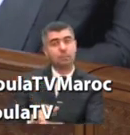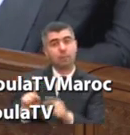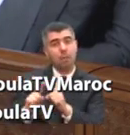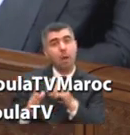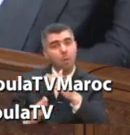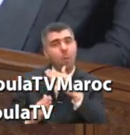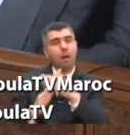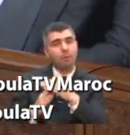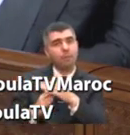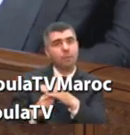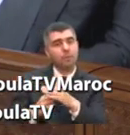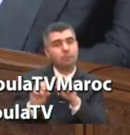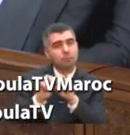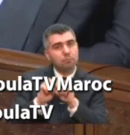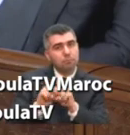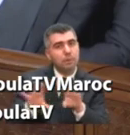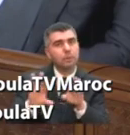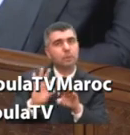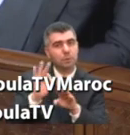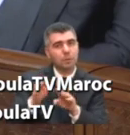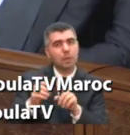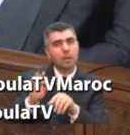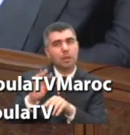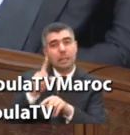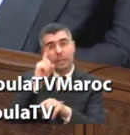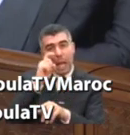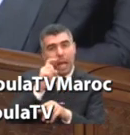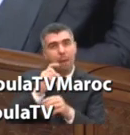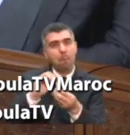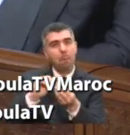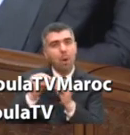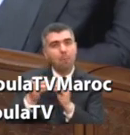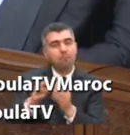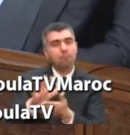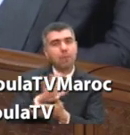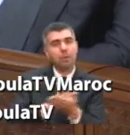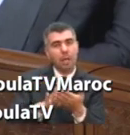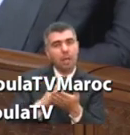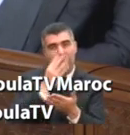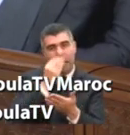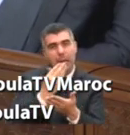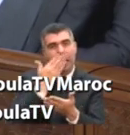من تأثير ديال هاد الأضرار ديال الخنزير البري في هاد المناطق.